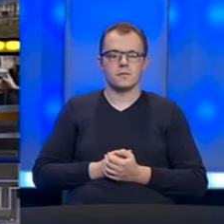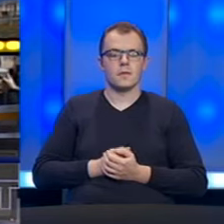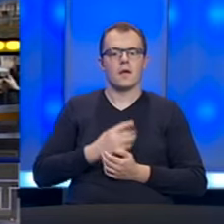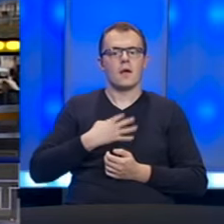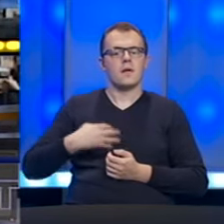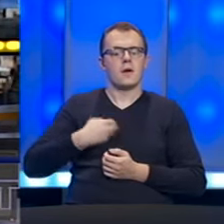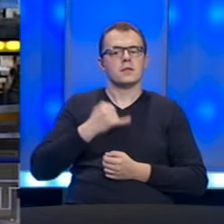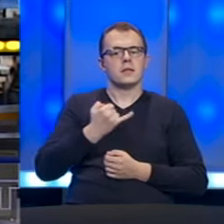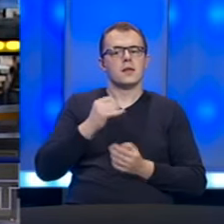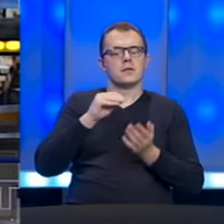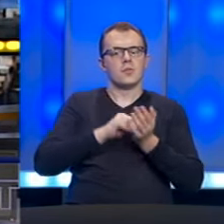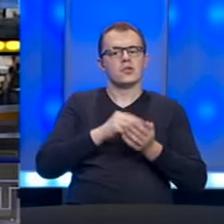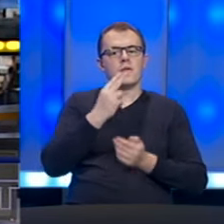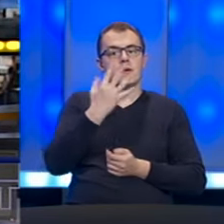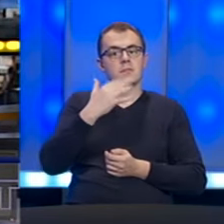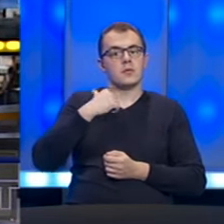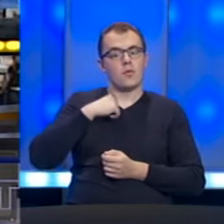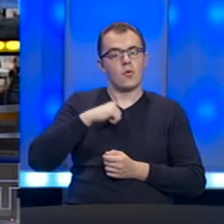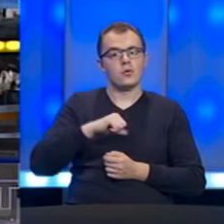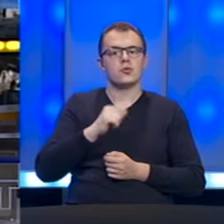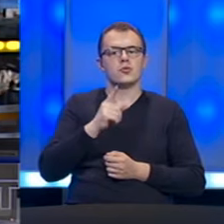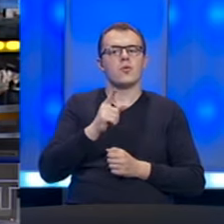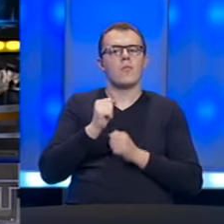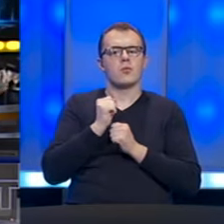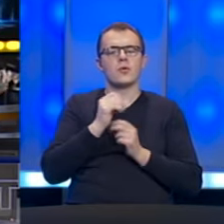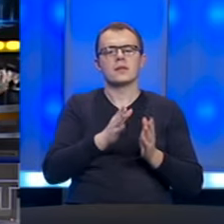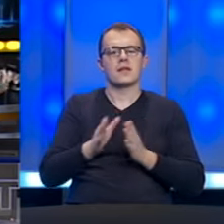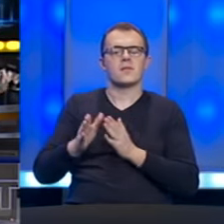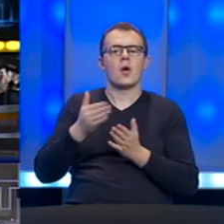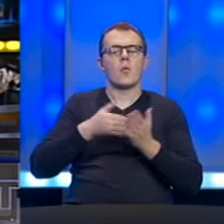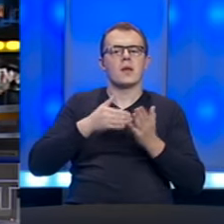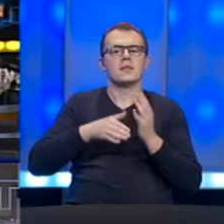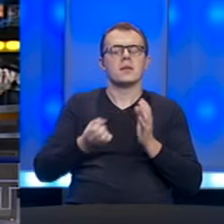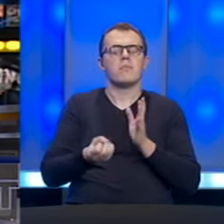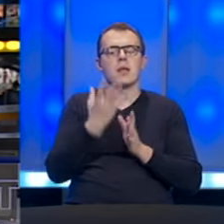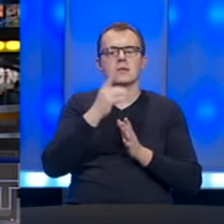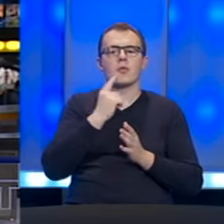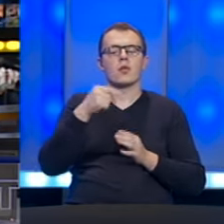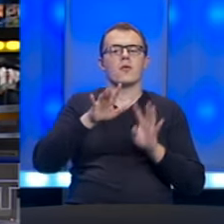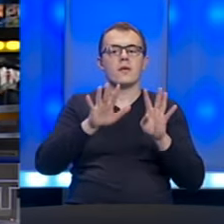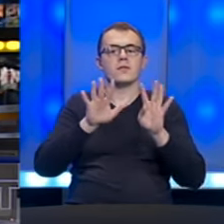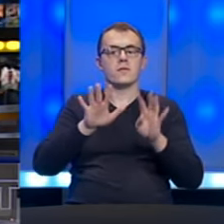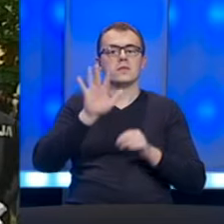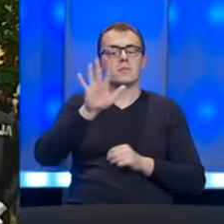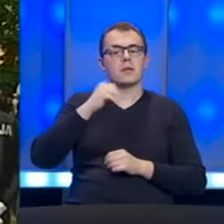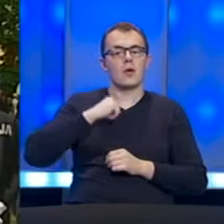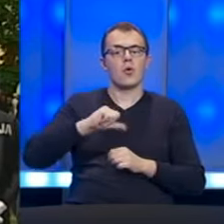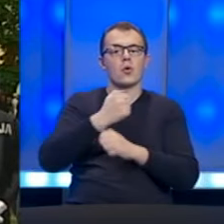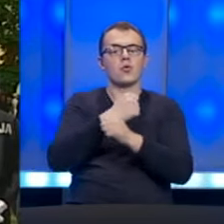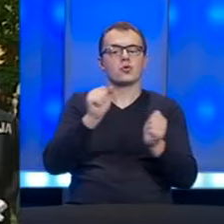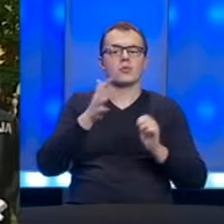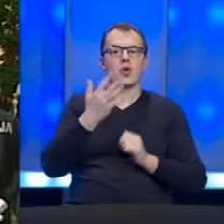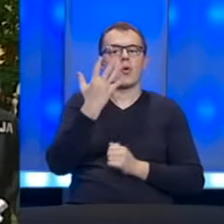Hrvatska danas obilježava 25. godišnjicu vojno-redarstvene operacije Bljesak, u kojoj je 1995. godine oslobođeno